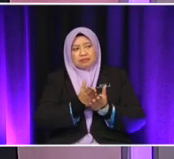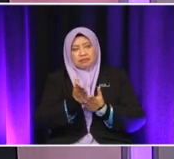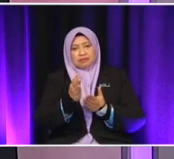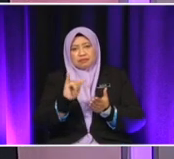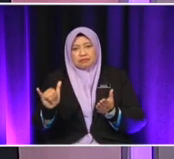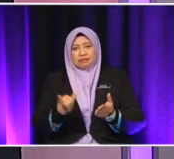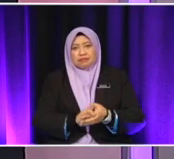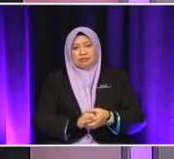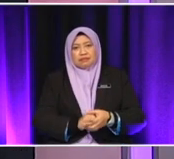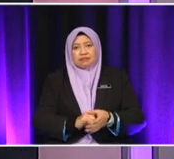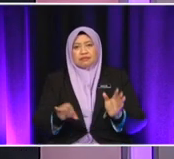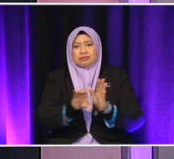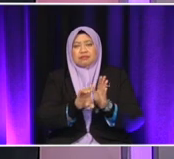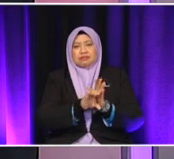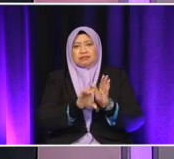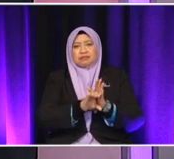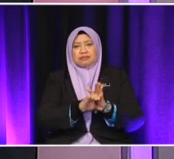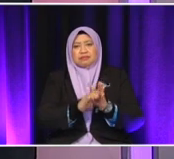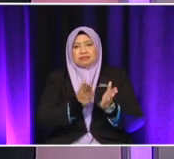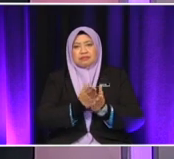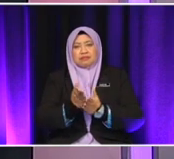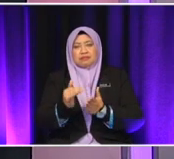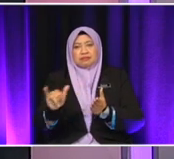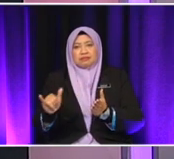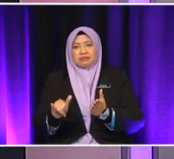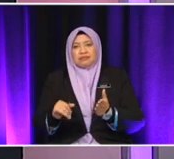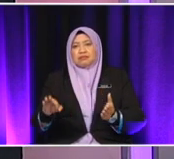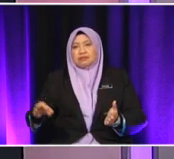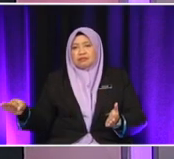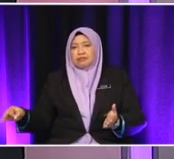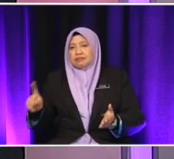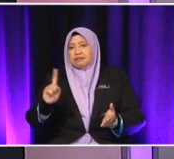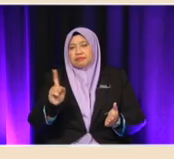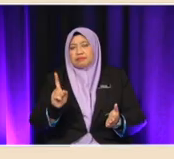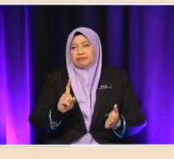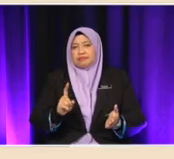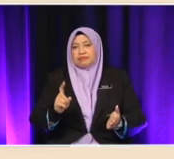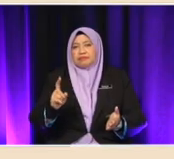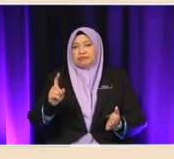kita lihat contoh yang seterusnya Oke waktu manakah yang menyebabkan